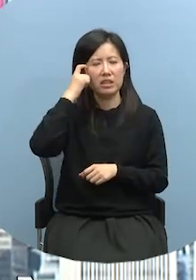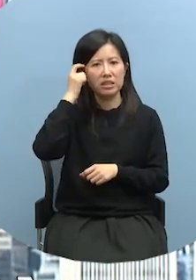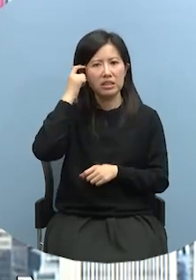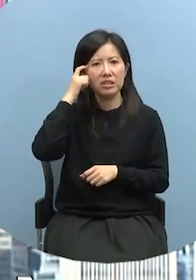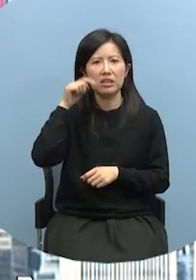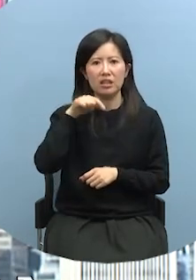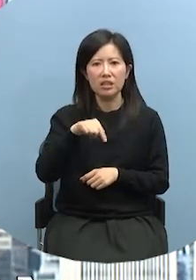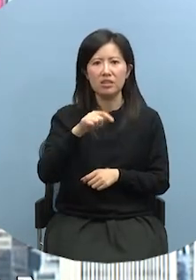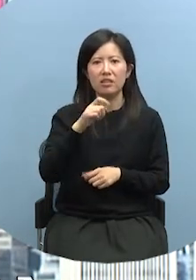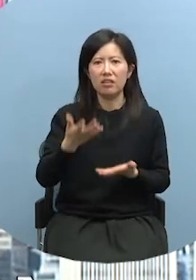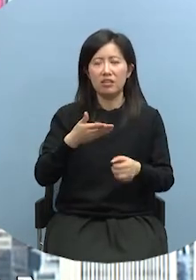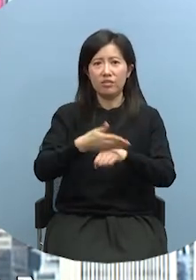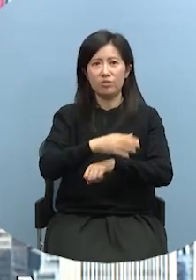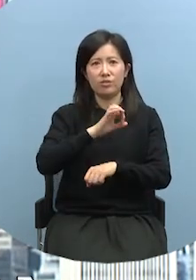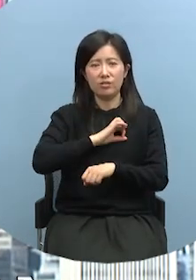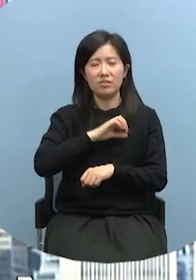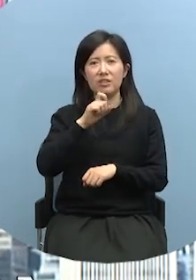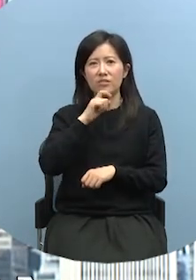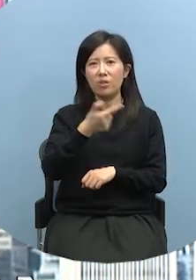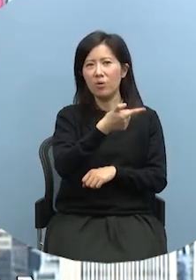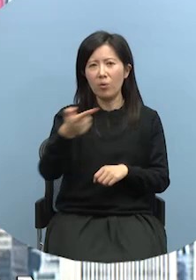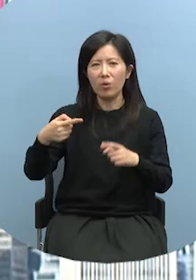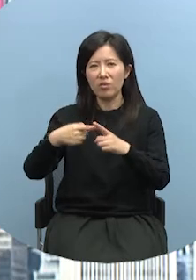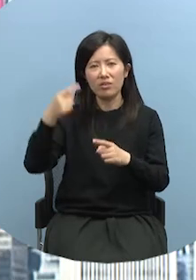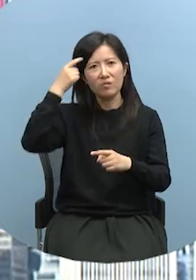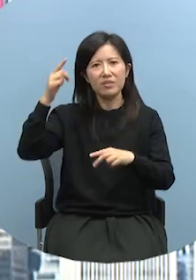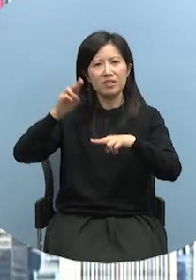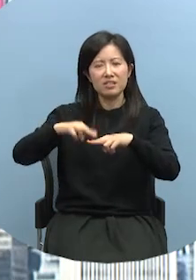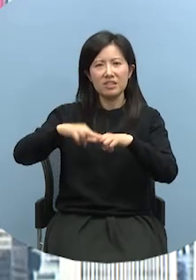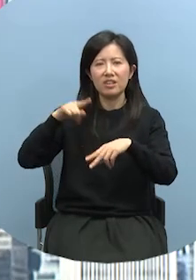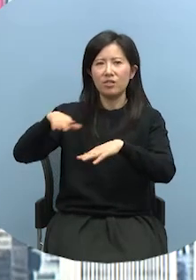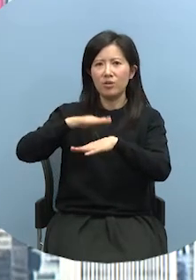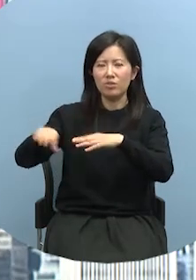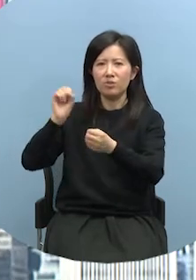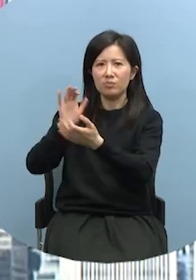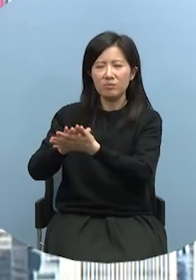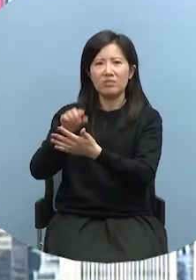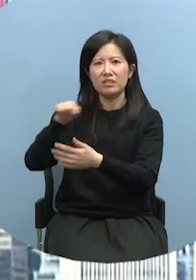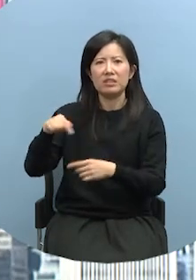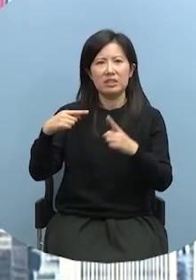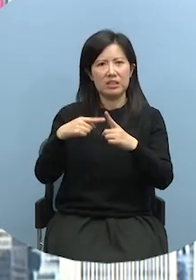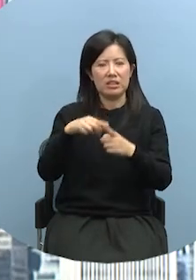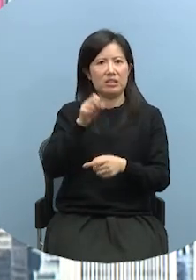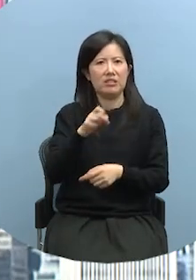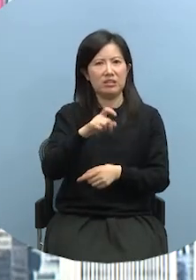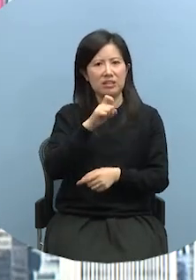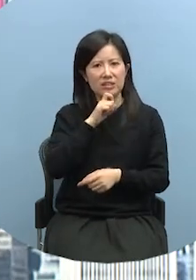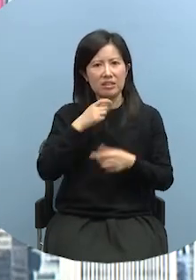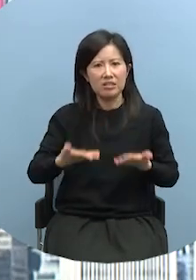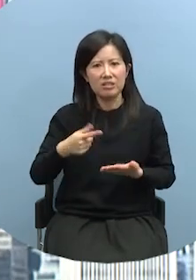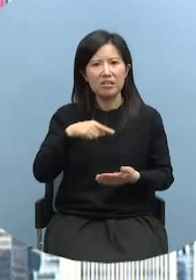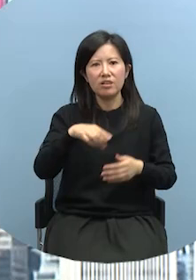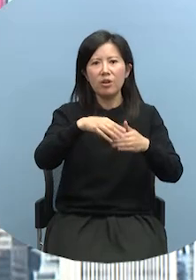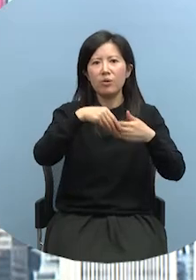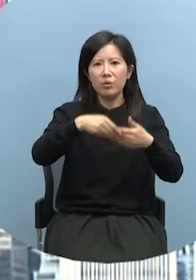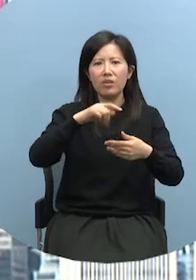呢是社會上還是有很多繼續想危害國家安全、危害香港安全的人，在這裡用這些呢是遠對抗的方式呢是荼